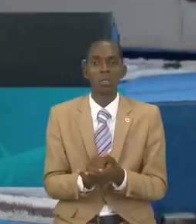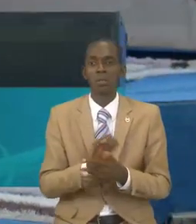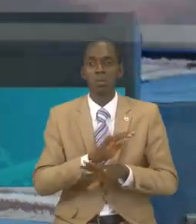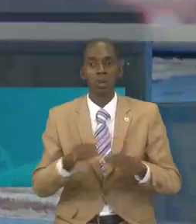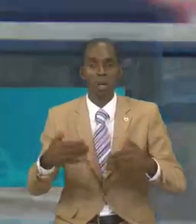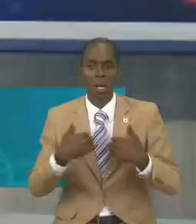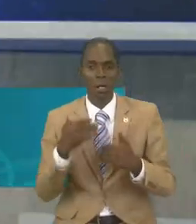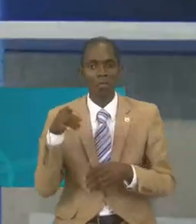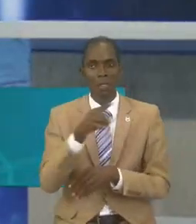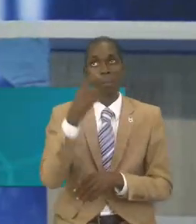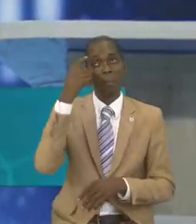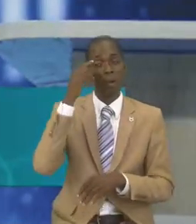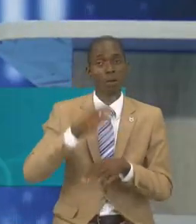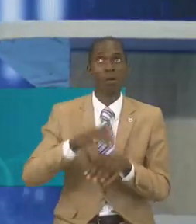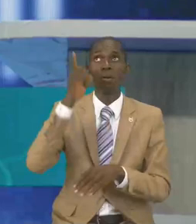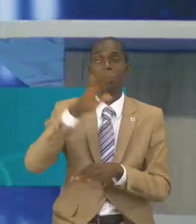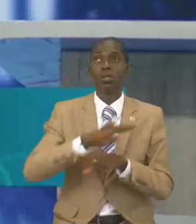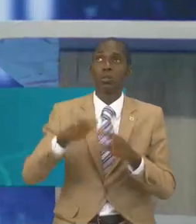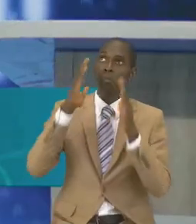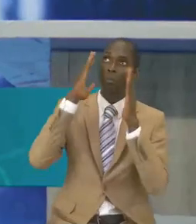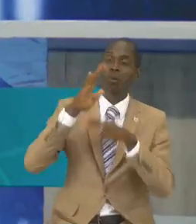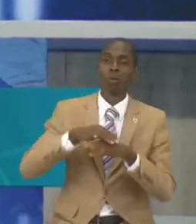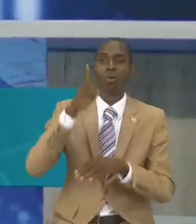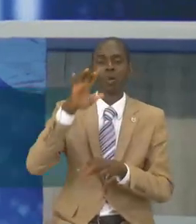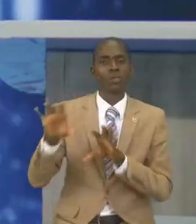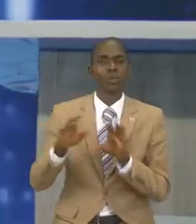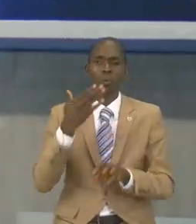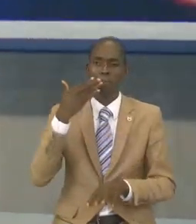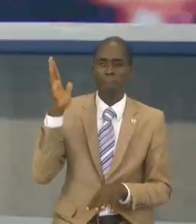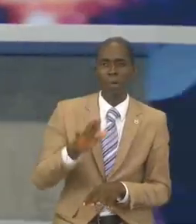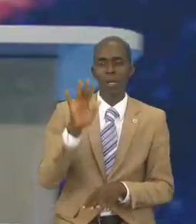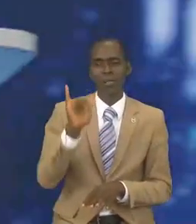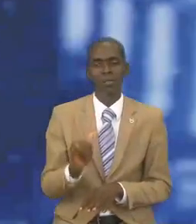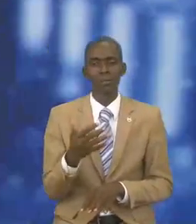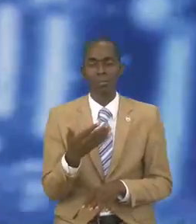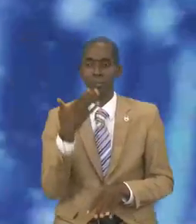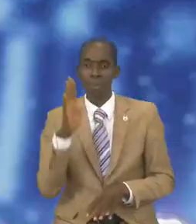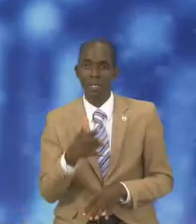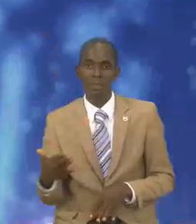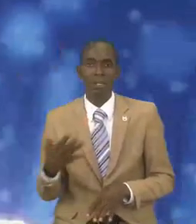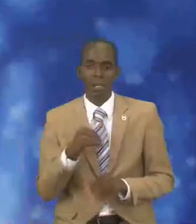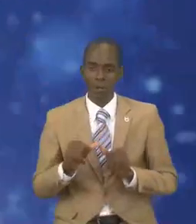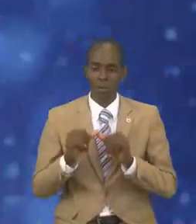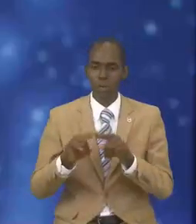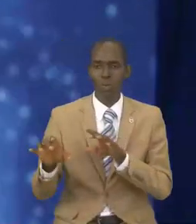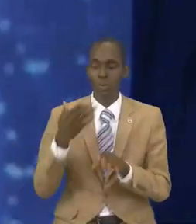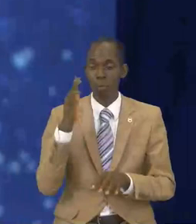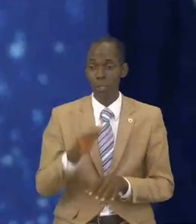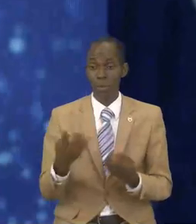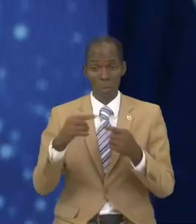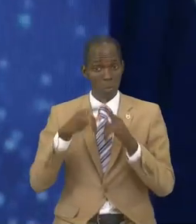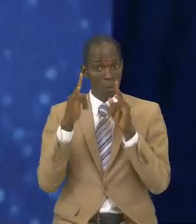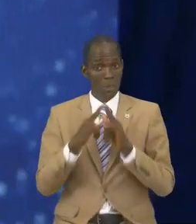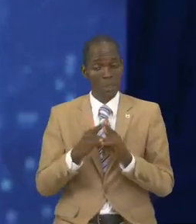de ceux dont les pensées ne sont pas sur Dieu, leur concentration n'est pas sur Dieu, et ils agissent dans la méchanceté. Ils viennent à la retraite,